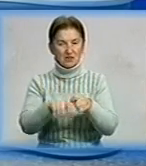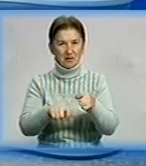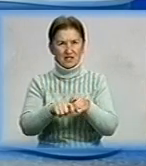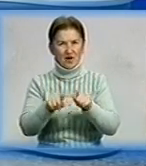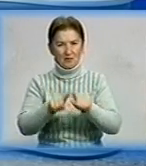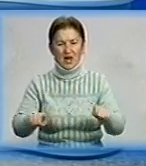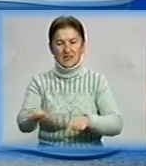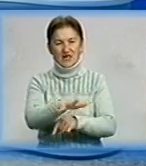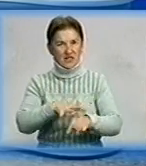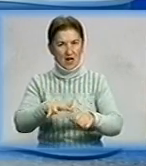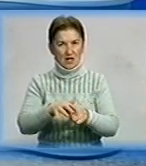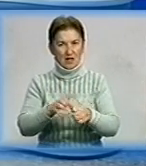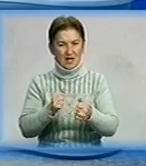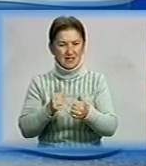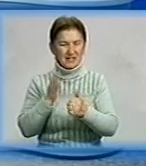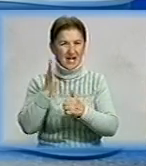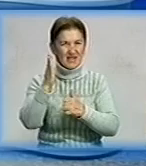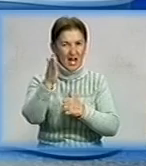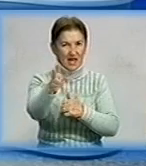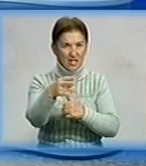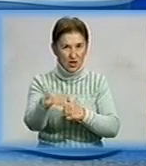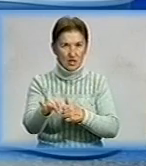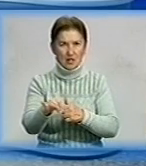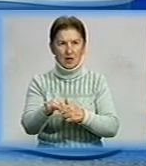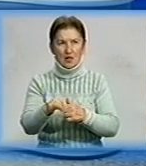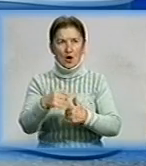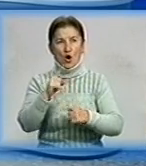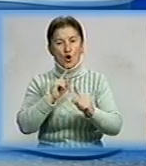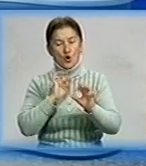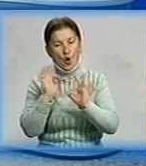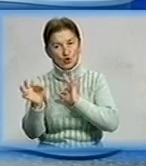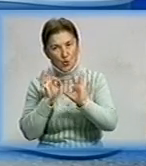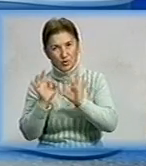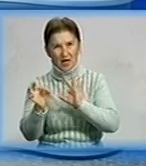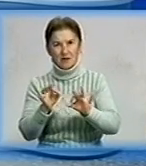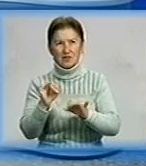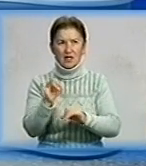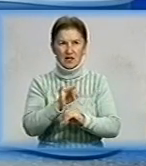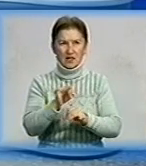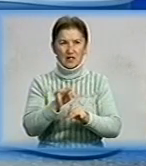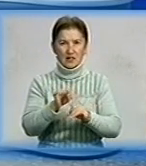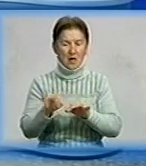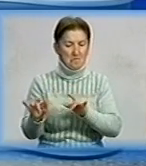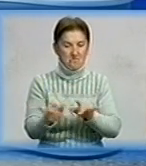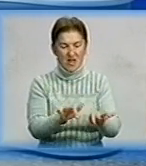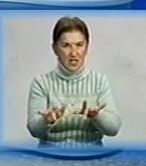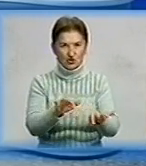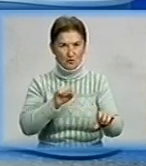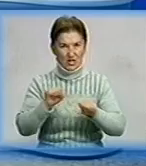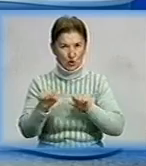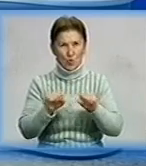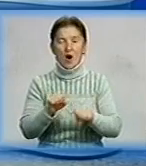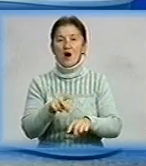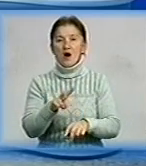та територіальних стратегій, консультанта з брендінгу міст, іміджу та репутаційного менеджменту Хуана Карлоса